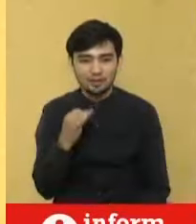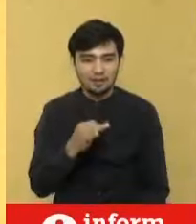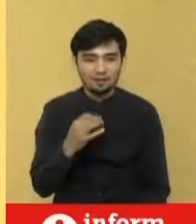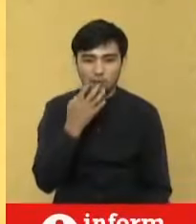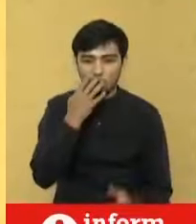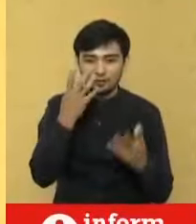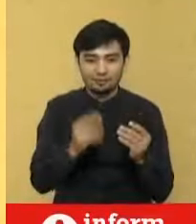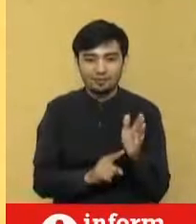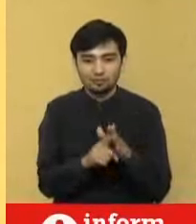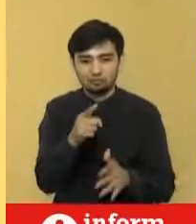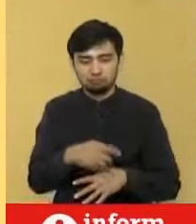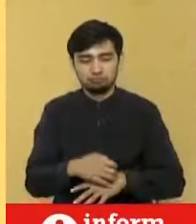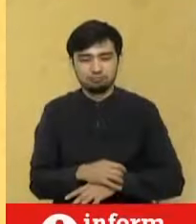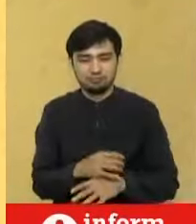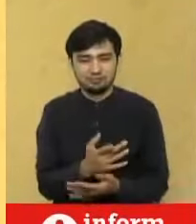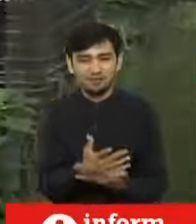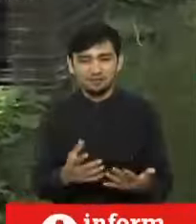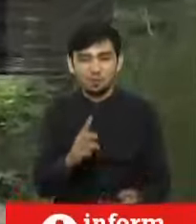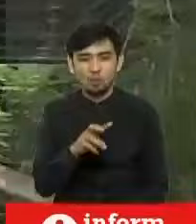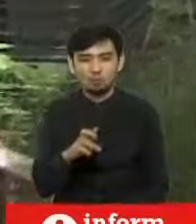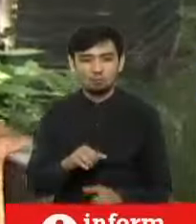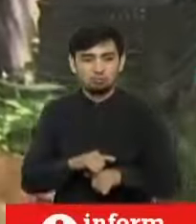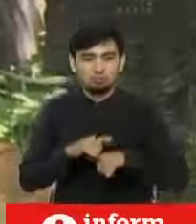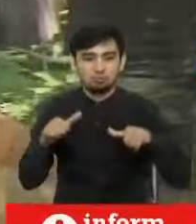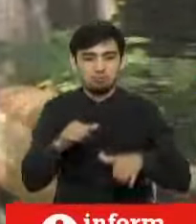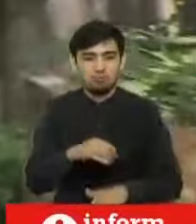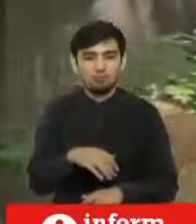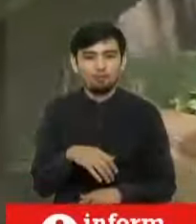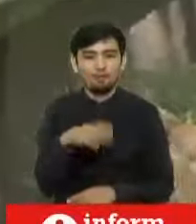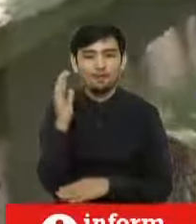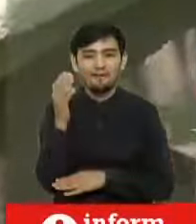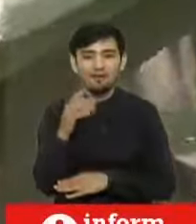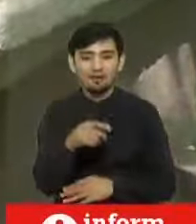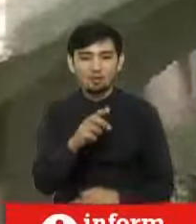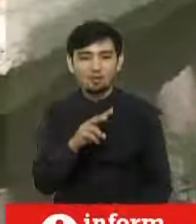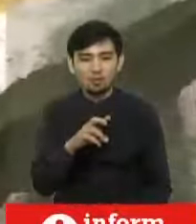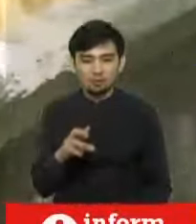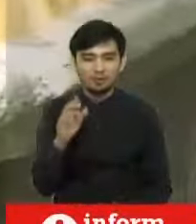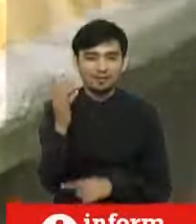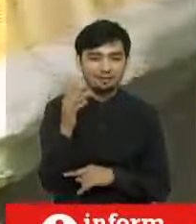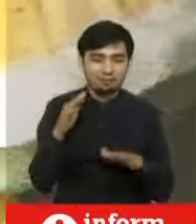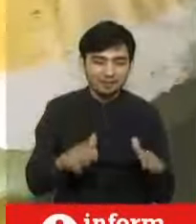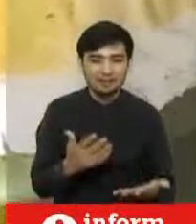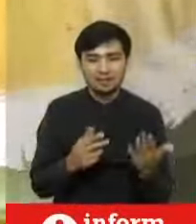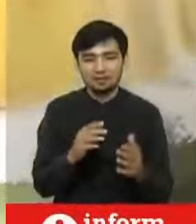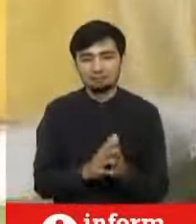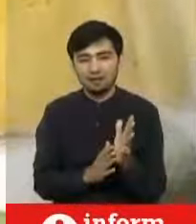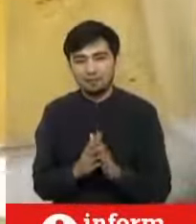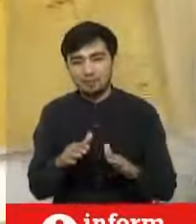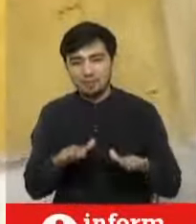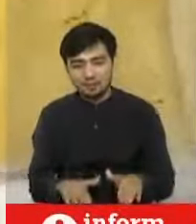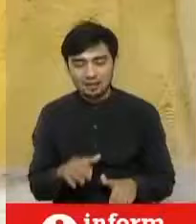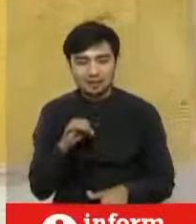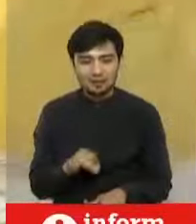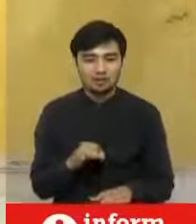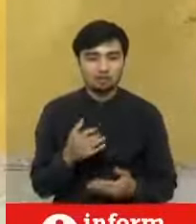дней этих насекомых становится все больше. Древесные клопы обычно обитают на деревьях и кустарниках, поэтому жильцы домов,